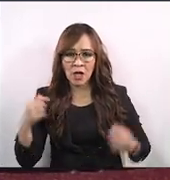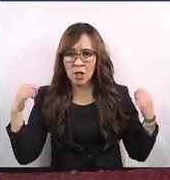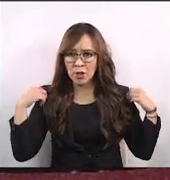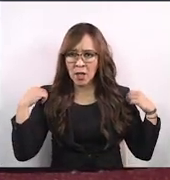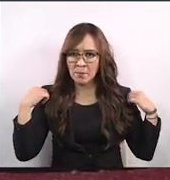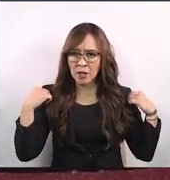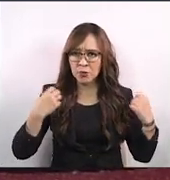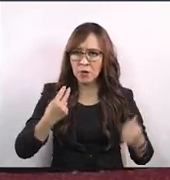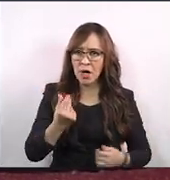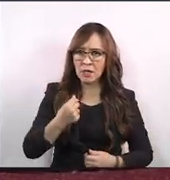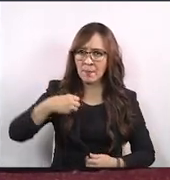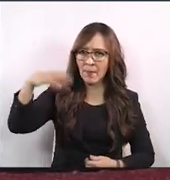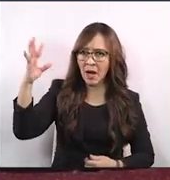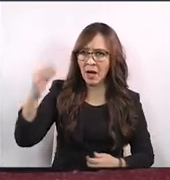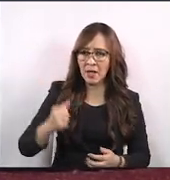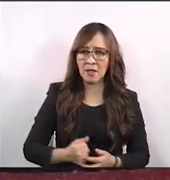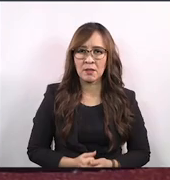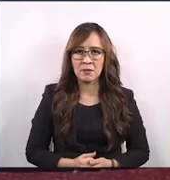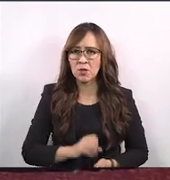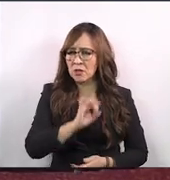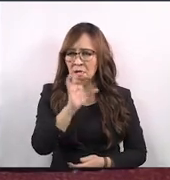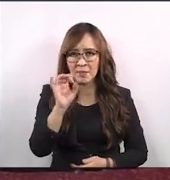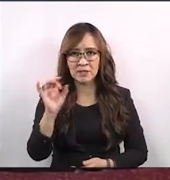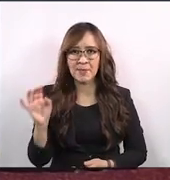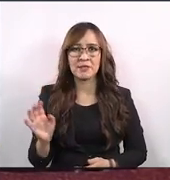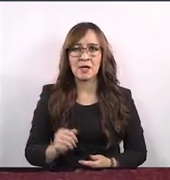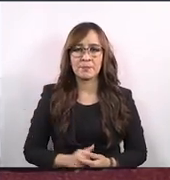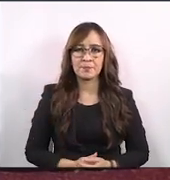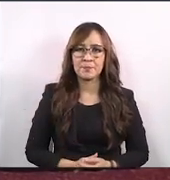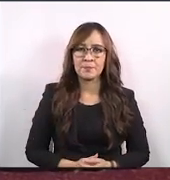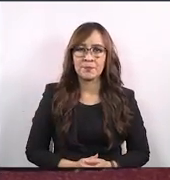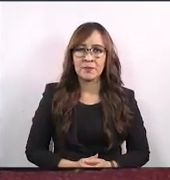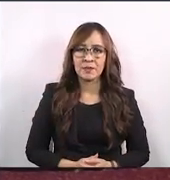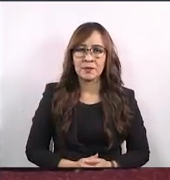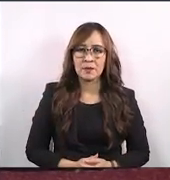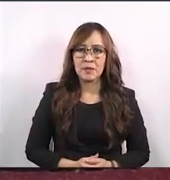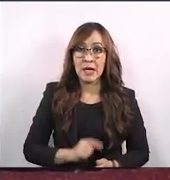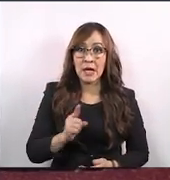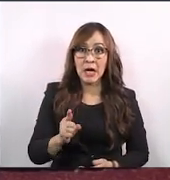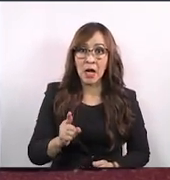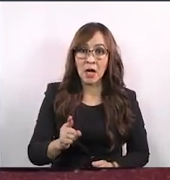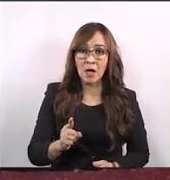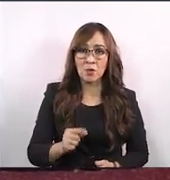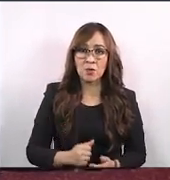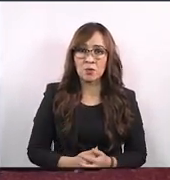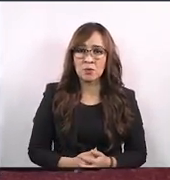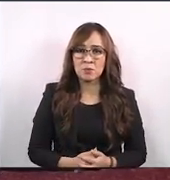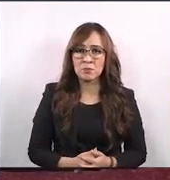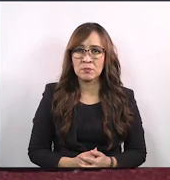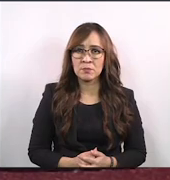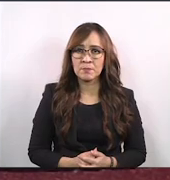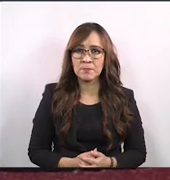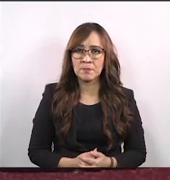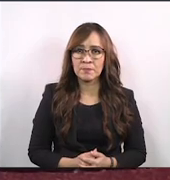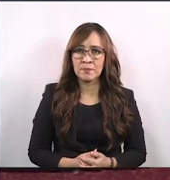dengan baju ini dengan paket ini dengan gaya ini dengan gaya ini sudah cuenca selam Tuhan tanpa kau sadari engkau memikat para